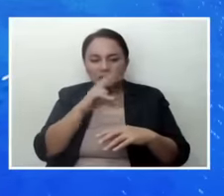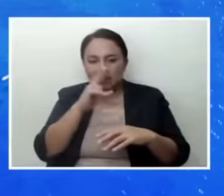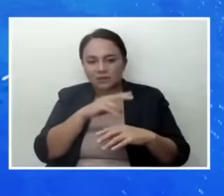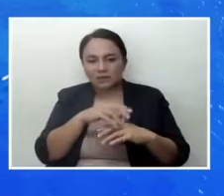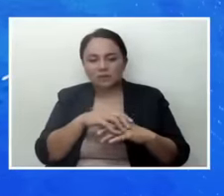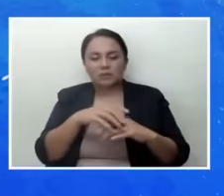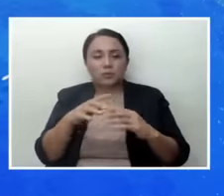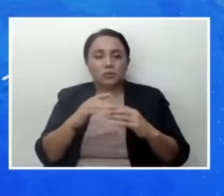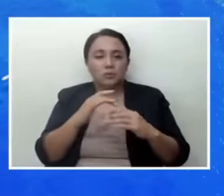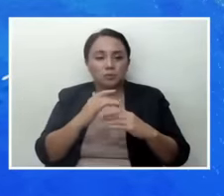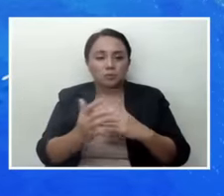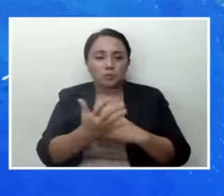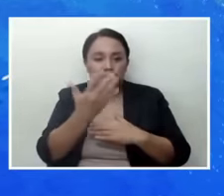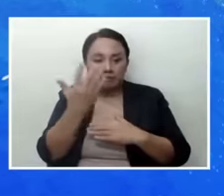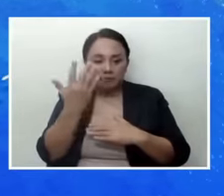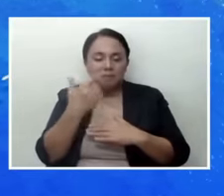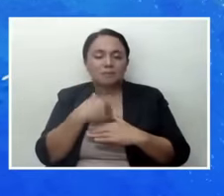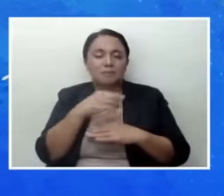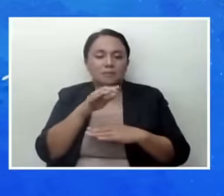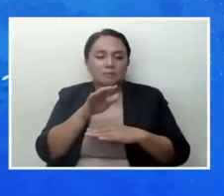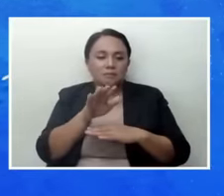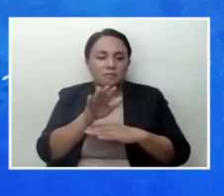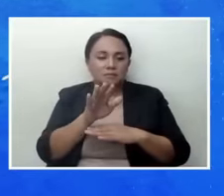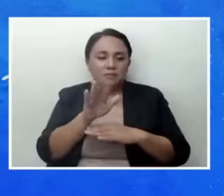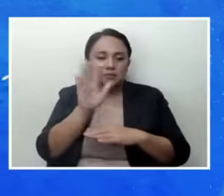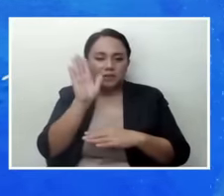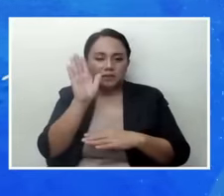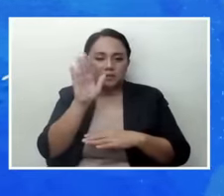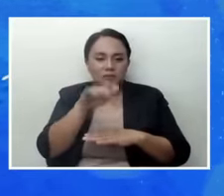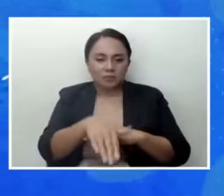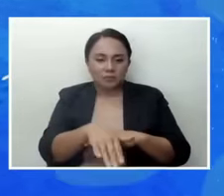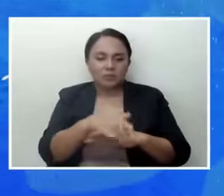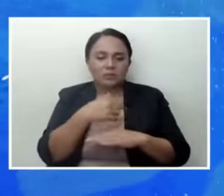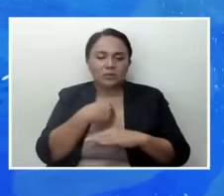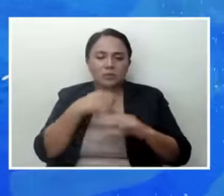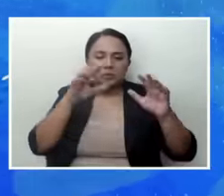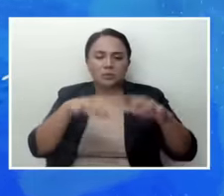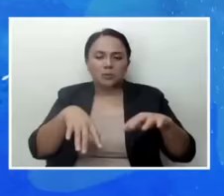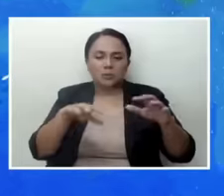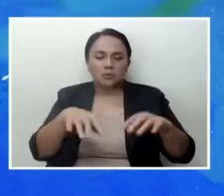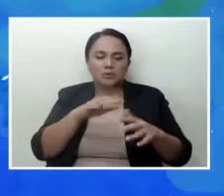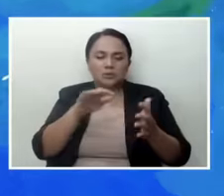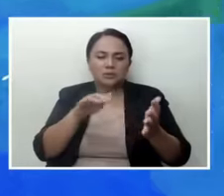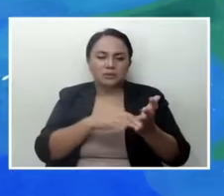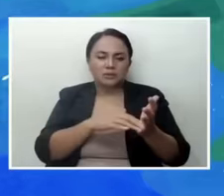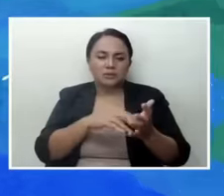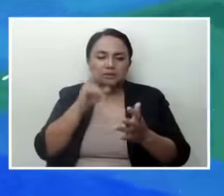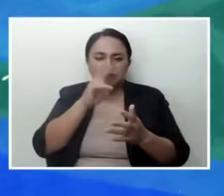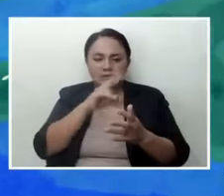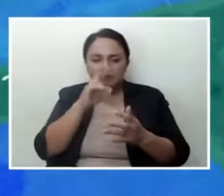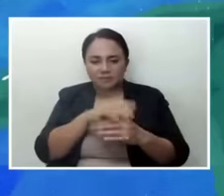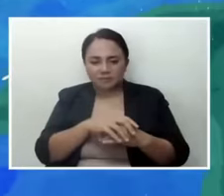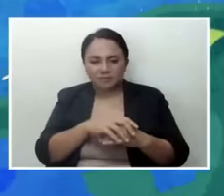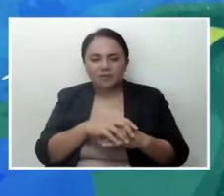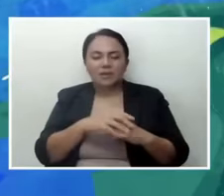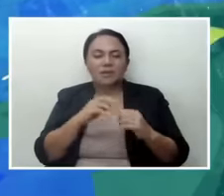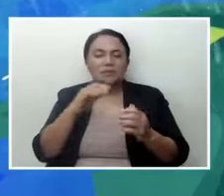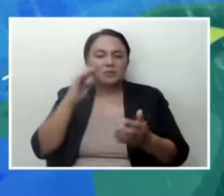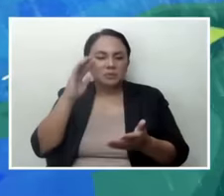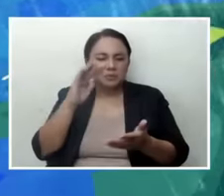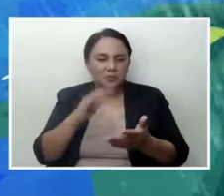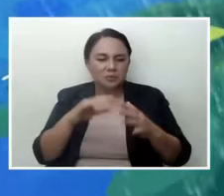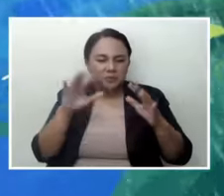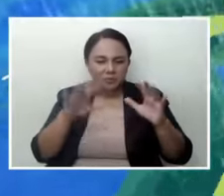pa lamang at sa tanghali at hapon ay may mga malalakas na pag-ulan dito sa may Central Visayas at mababawasan ang mga pag-ulan